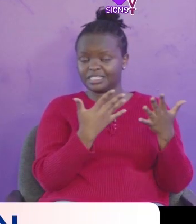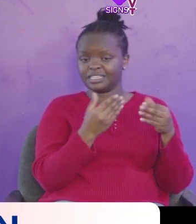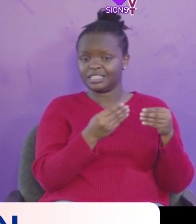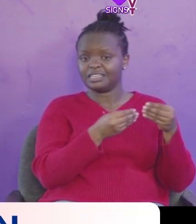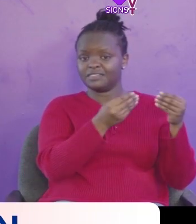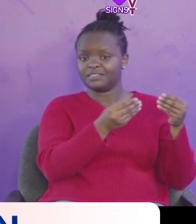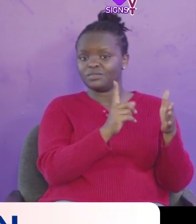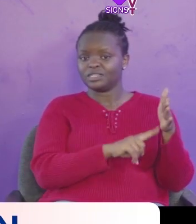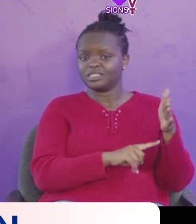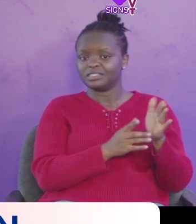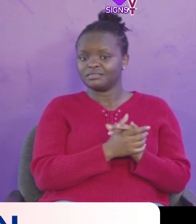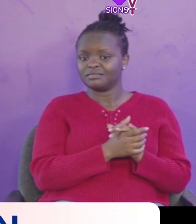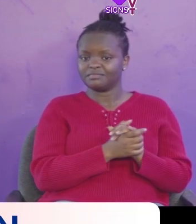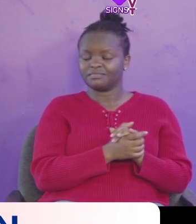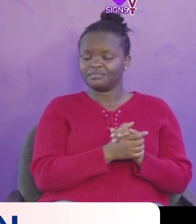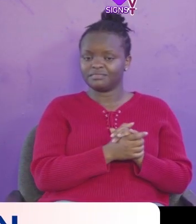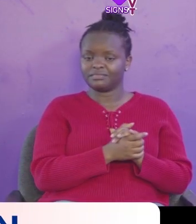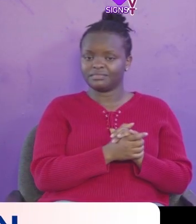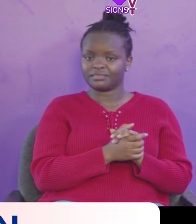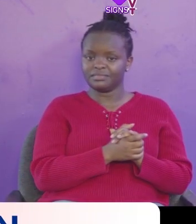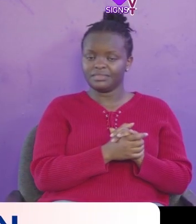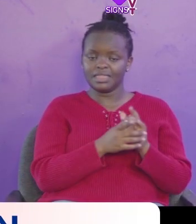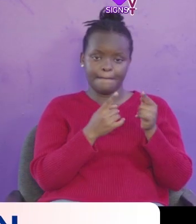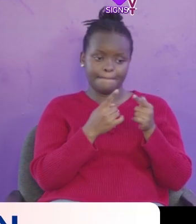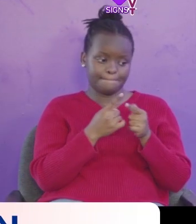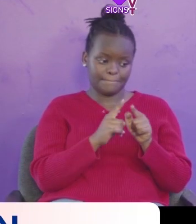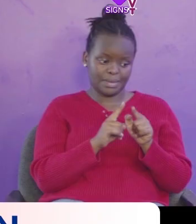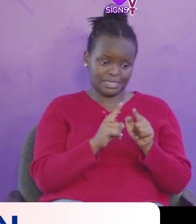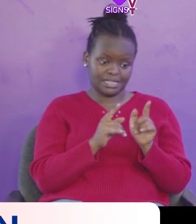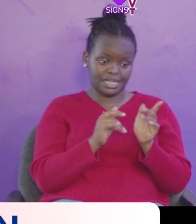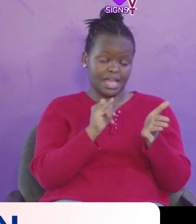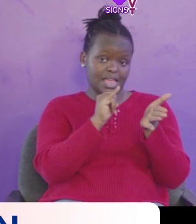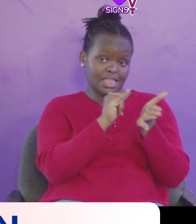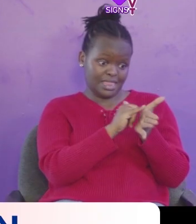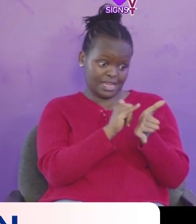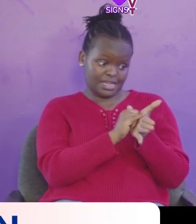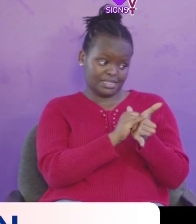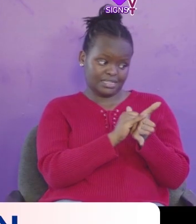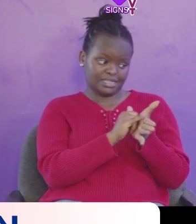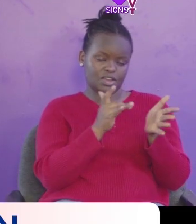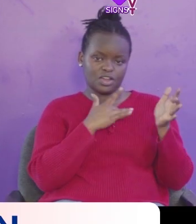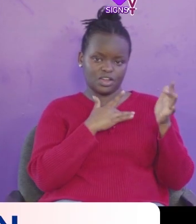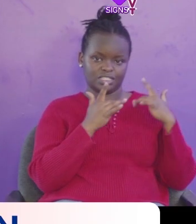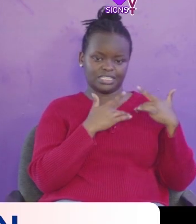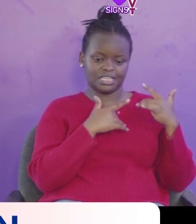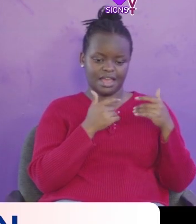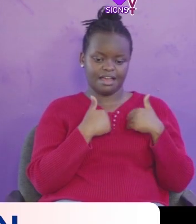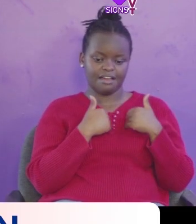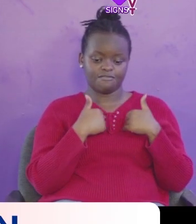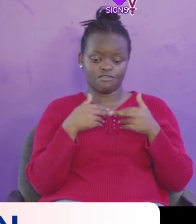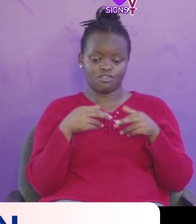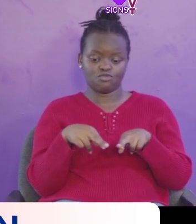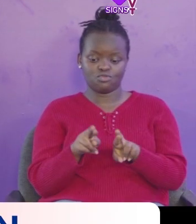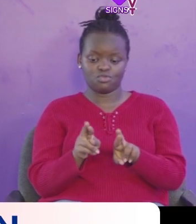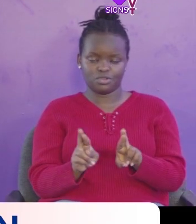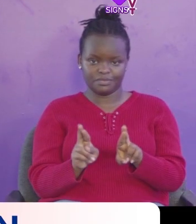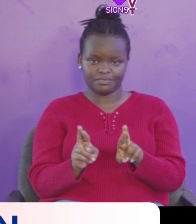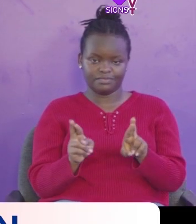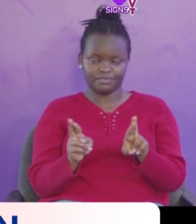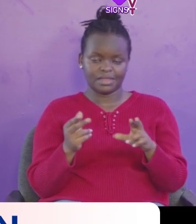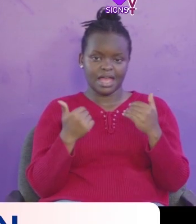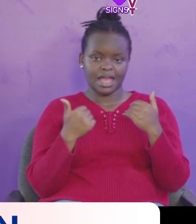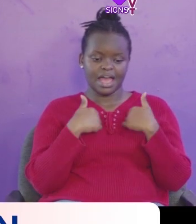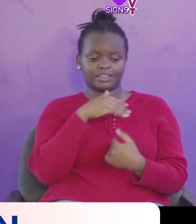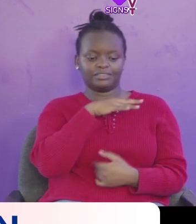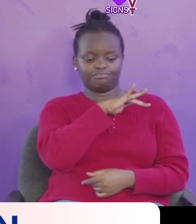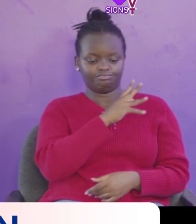tunawaruhusu mu-upgrade Islam. Lakini kwa hiyo upgradation yenu mconsider kuna barabara, kuna sewerage system.